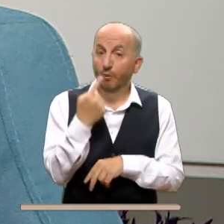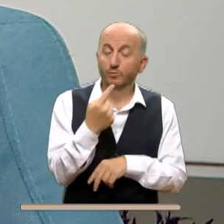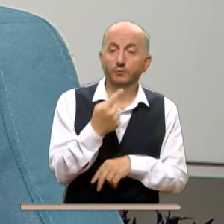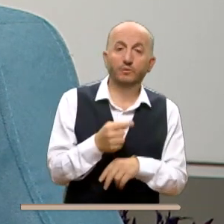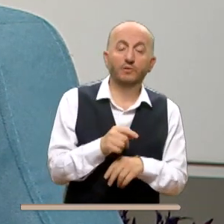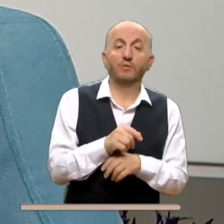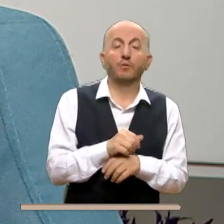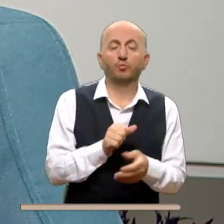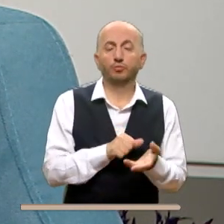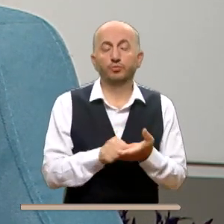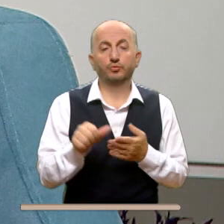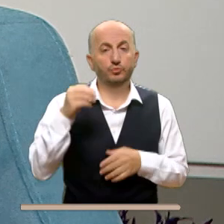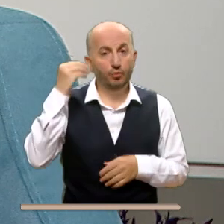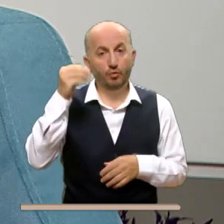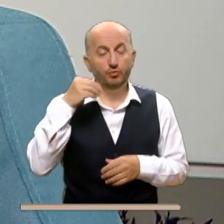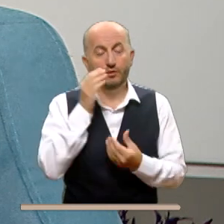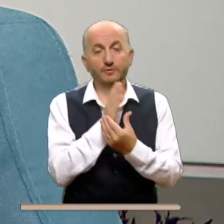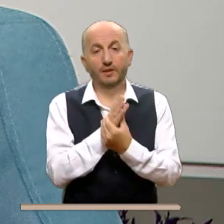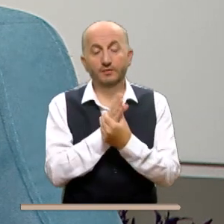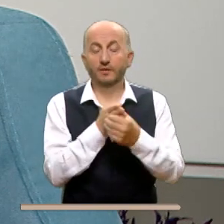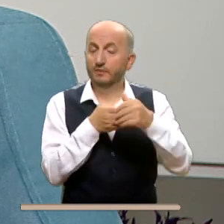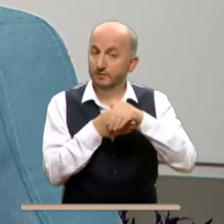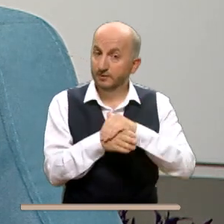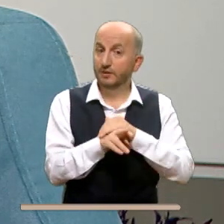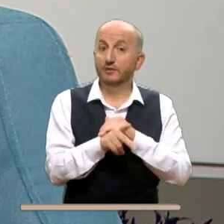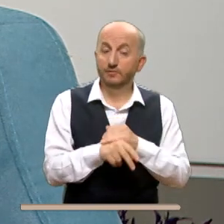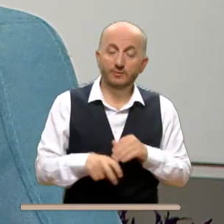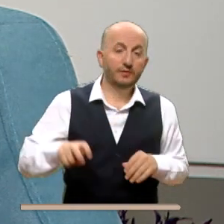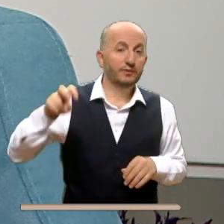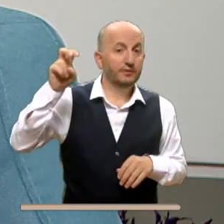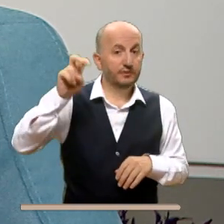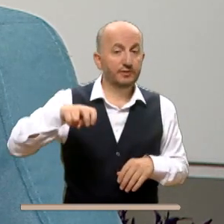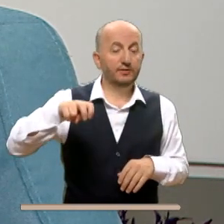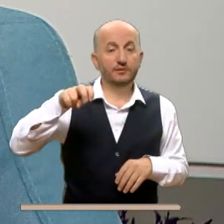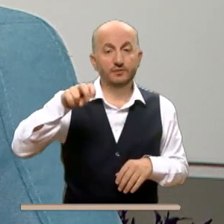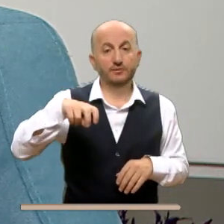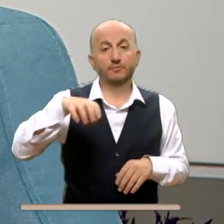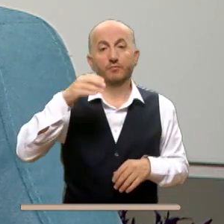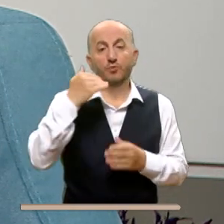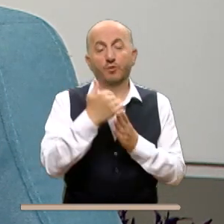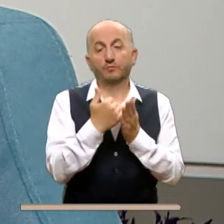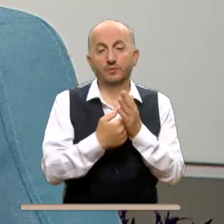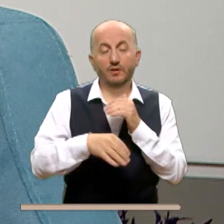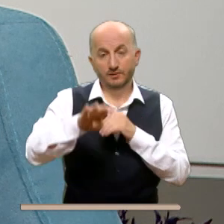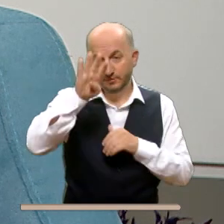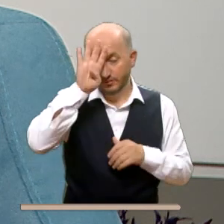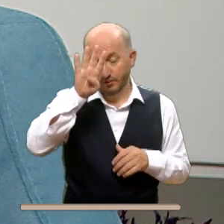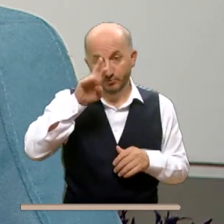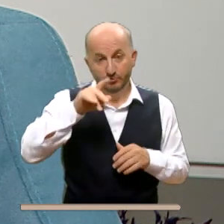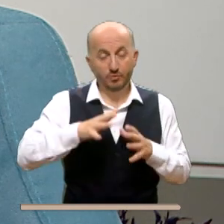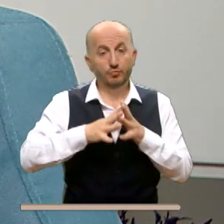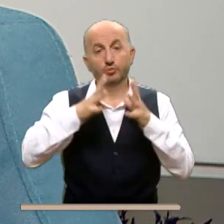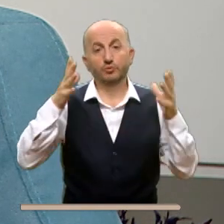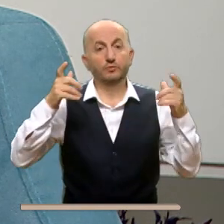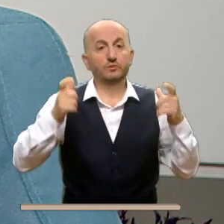akademik kadrodaki bütün hocalar derslerine gireceği gibi 8 yarı yıllık programda İstanbul gibi bir büyük